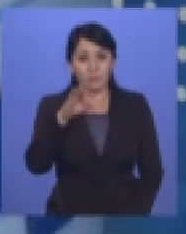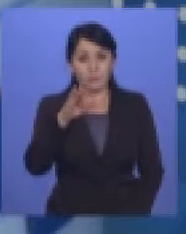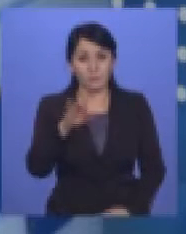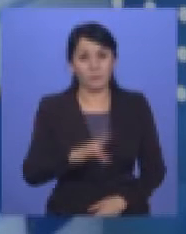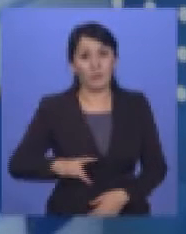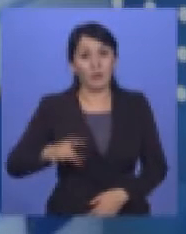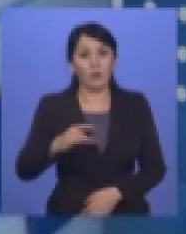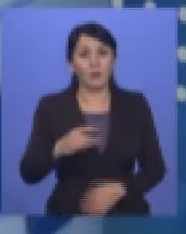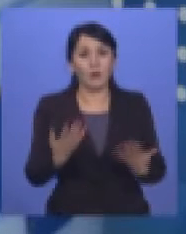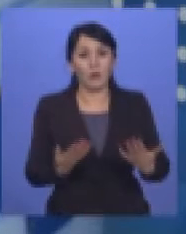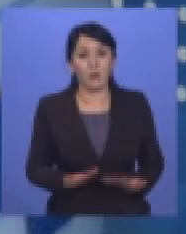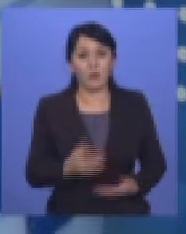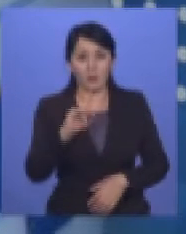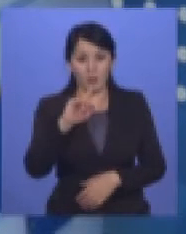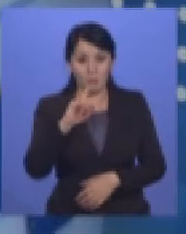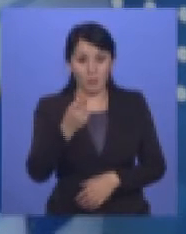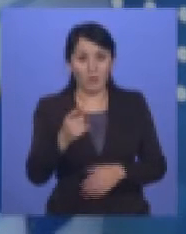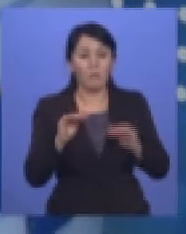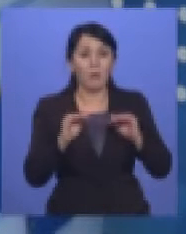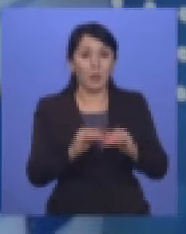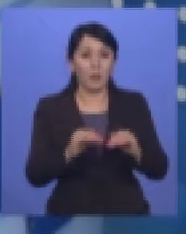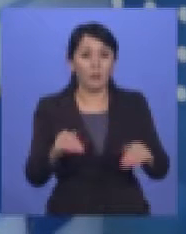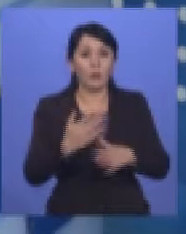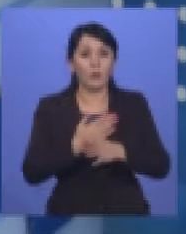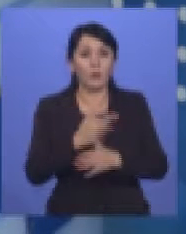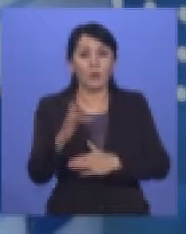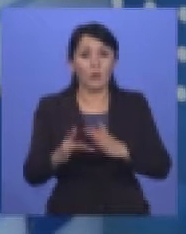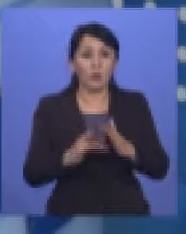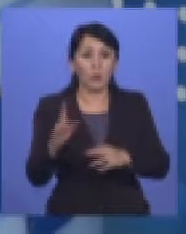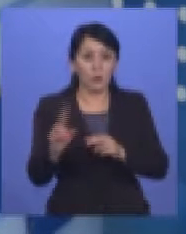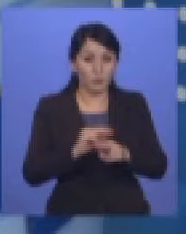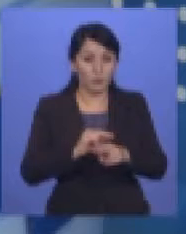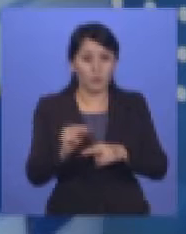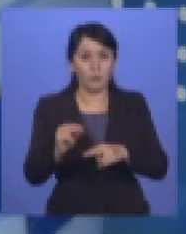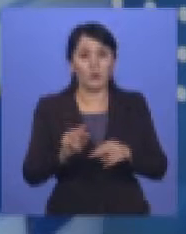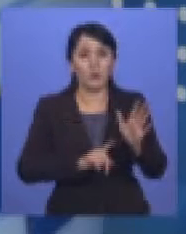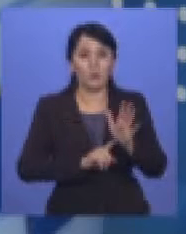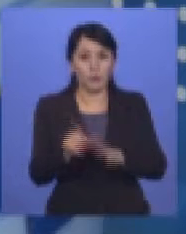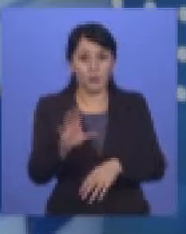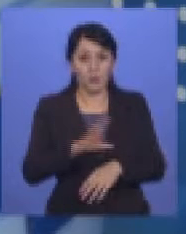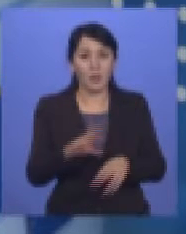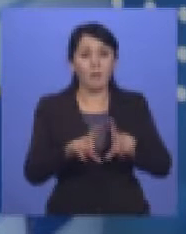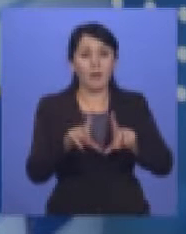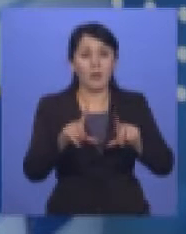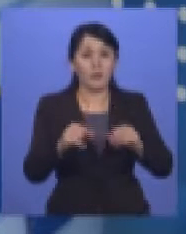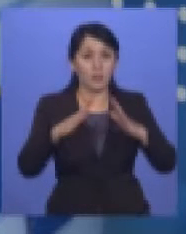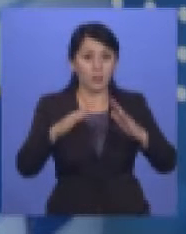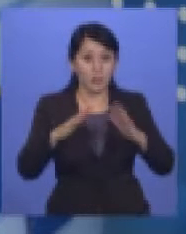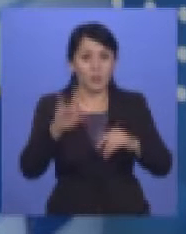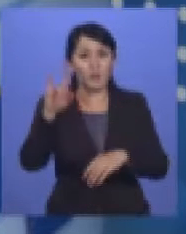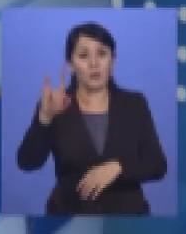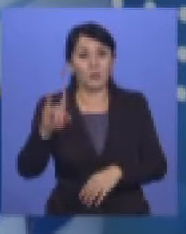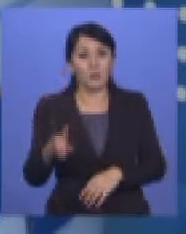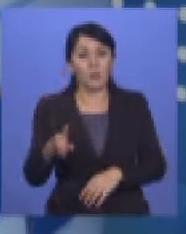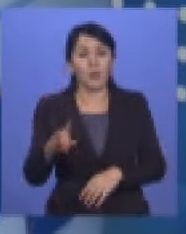Мағжан Жұмабаев ауданындағы өмірлік қиын жағдайға тап болған балаларды қолдау орталығында күрделі жөндеу жұмыстары жүргізіп жатыр. Ғимараттың шатыры